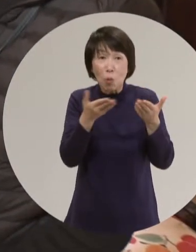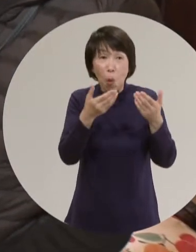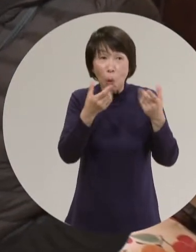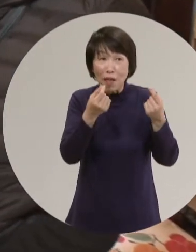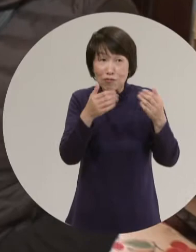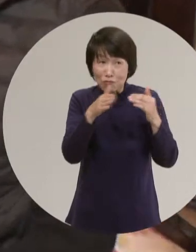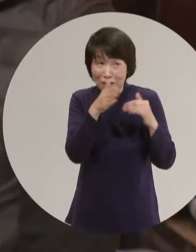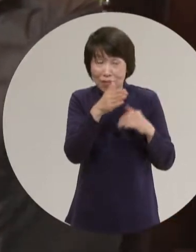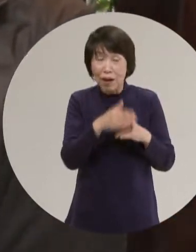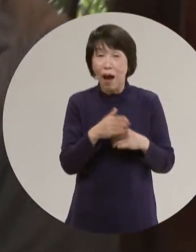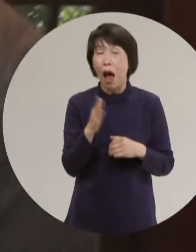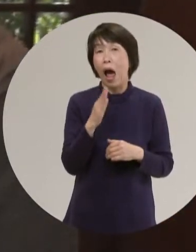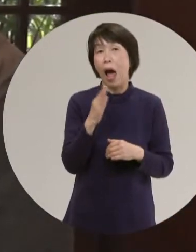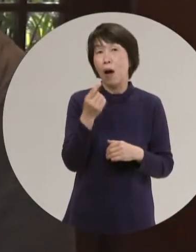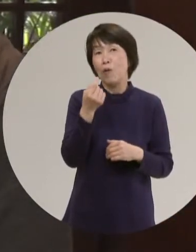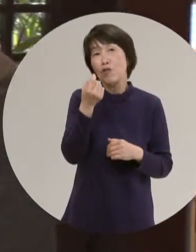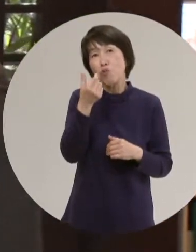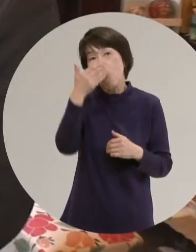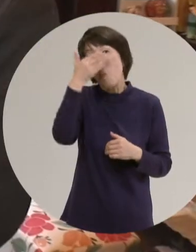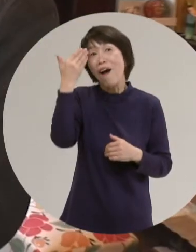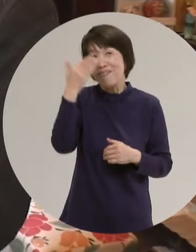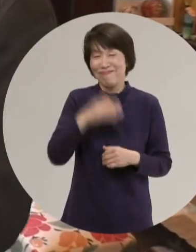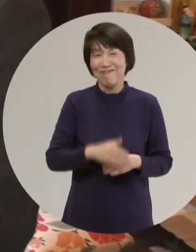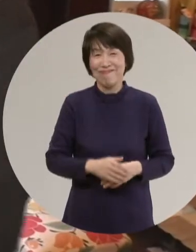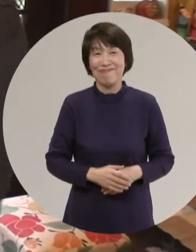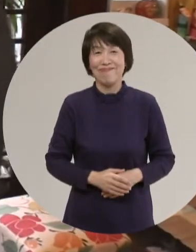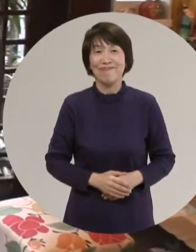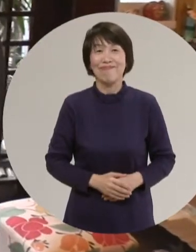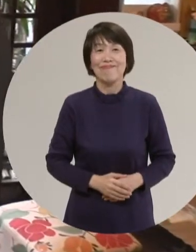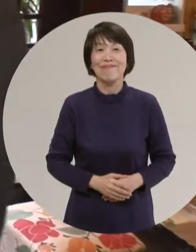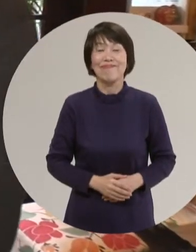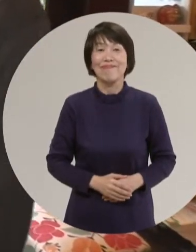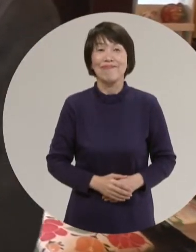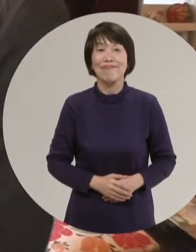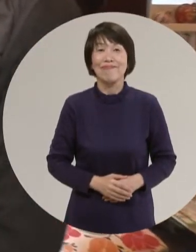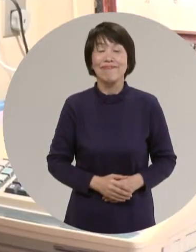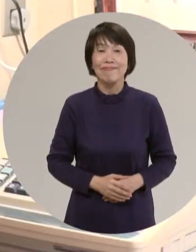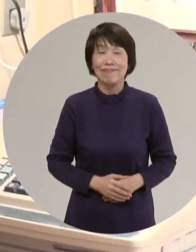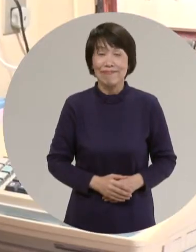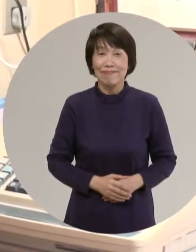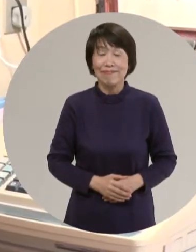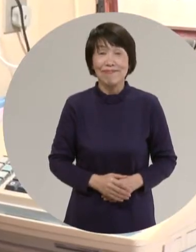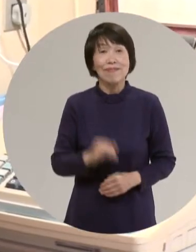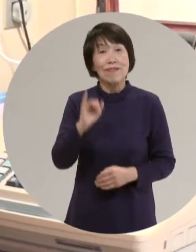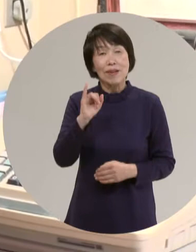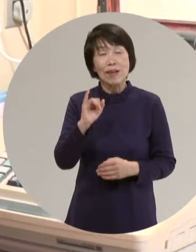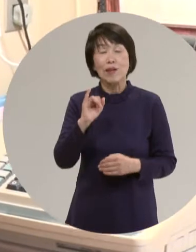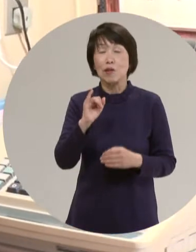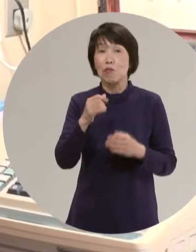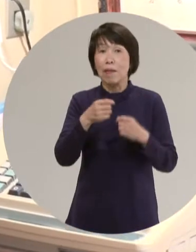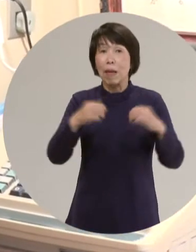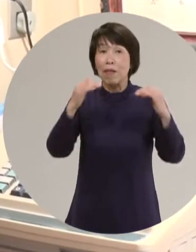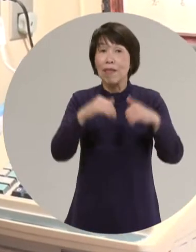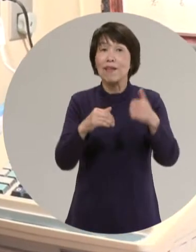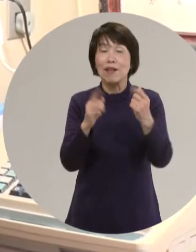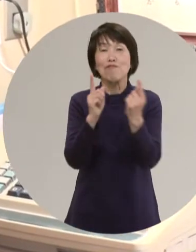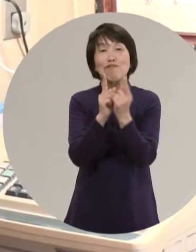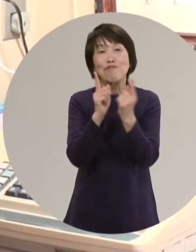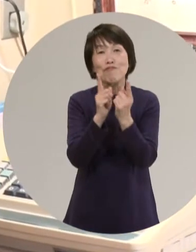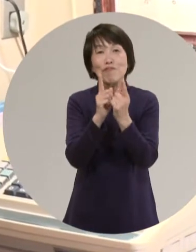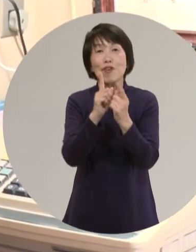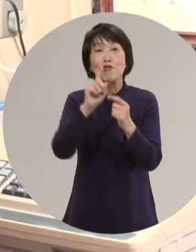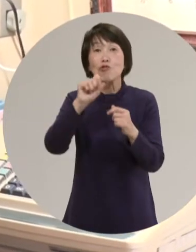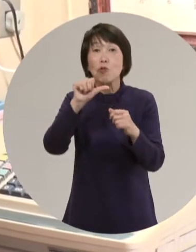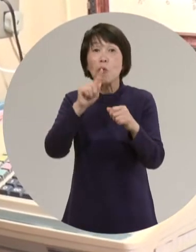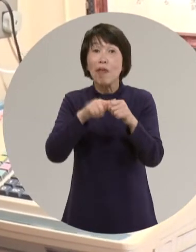年ぐらいですか。 誰がちょっと私の方が若いから 。若い、ちょっと若い、 うん、15年以上のお付き合